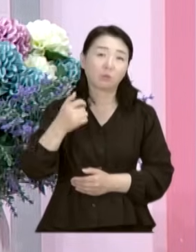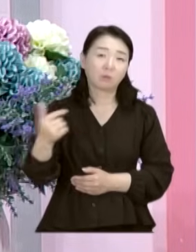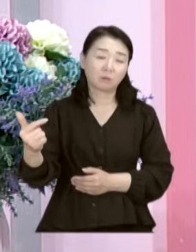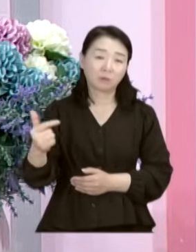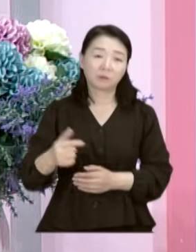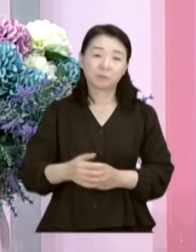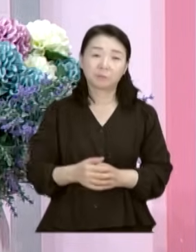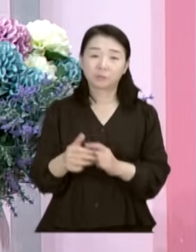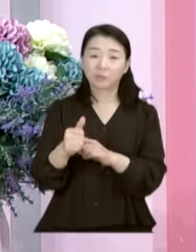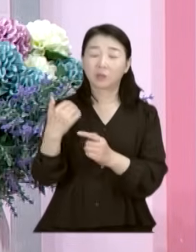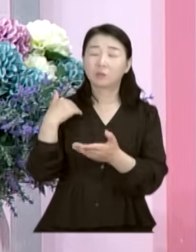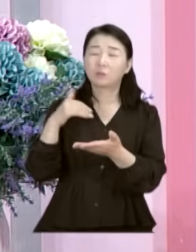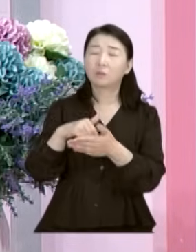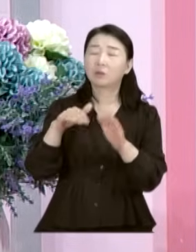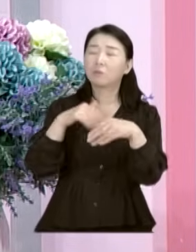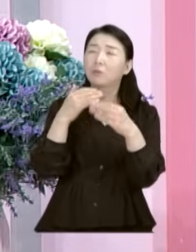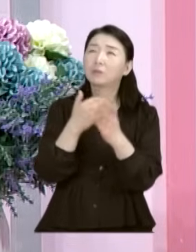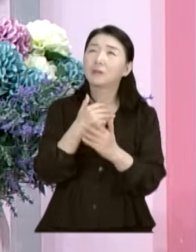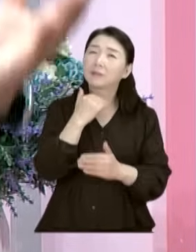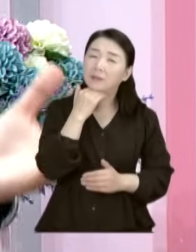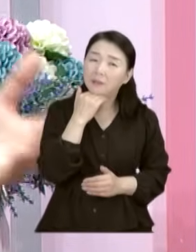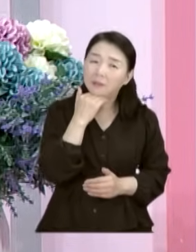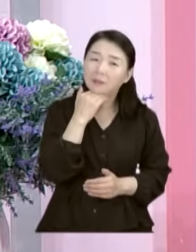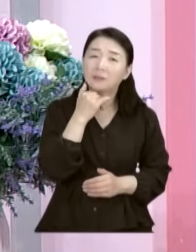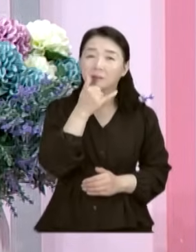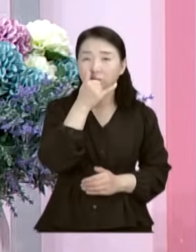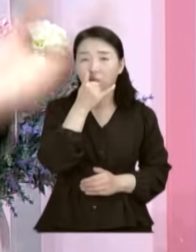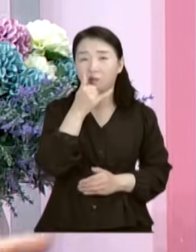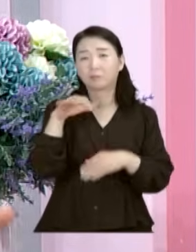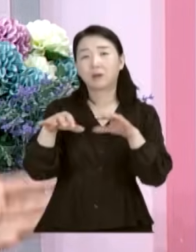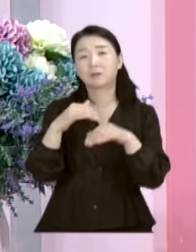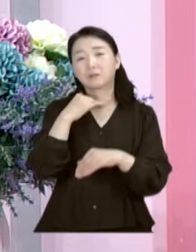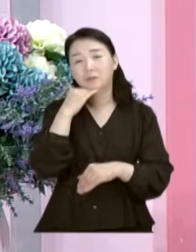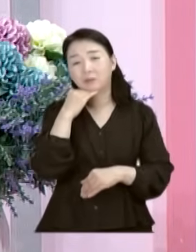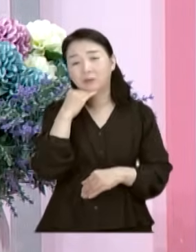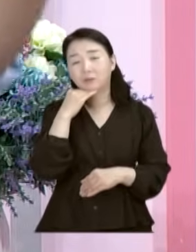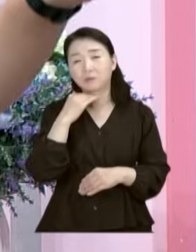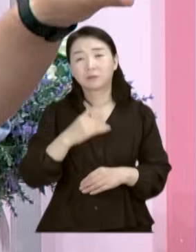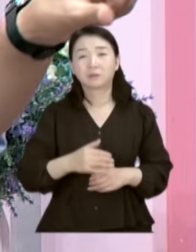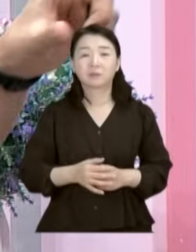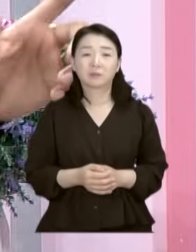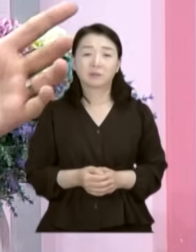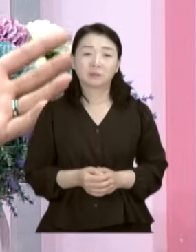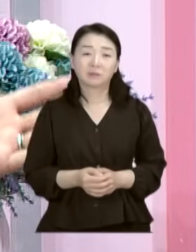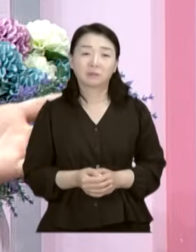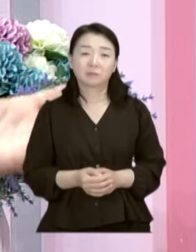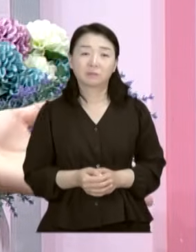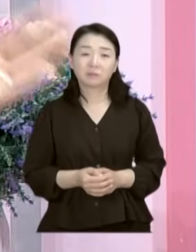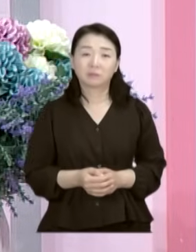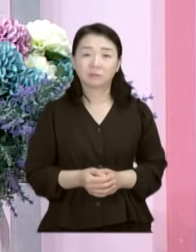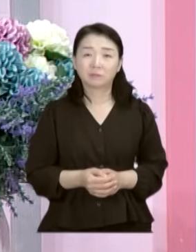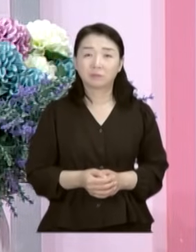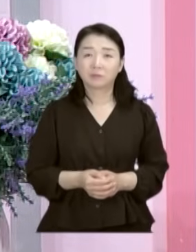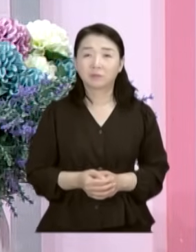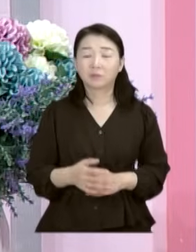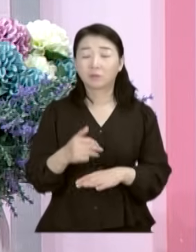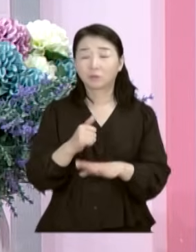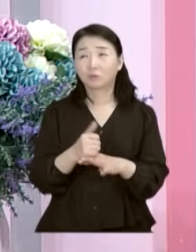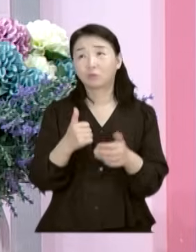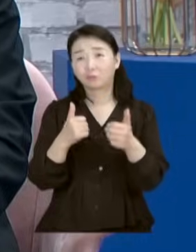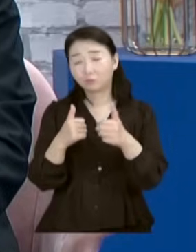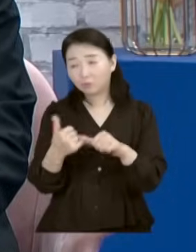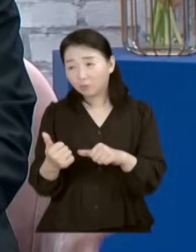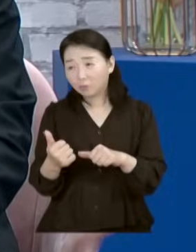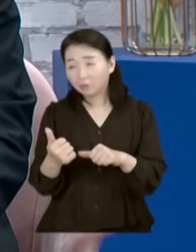연봉이니까이 아이가 돌아오기만을 몽은 가족들이 마을에서 다 기다렸던 거예요 플래카드 걸고 그랬는데 돌아왔는데 시체로